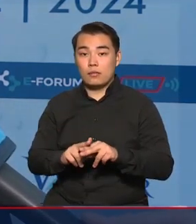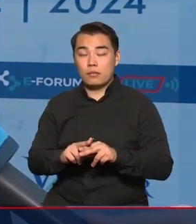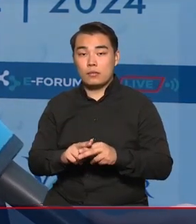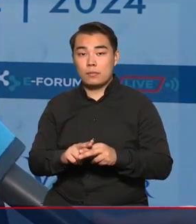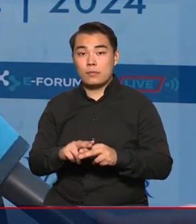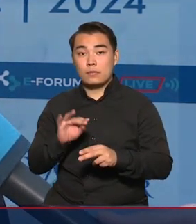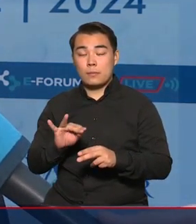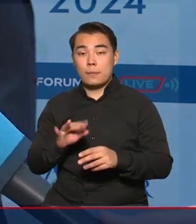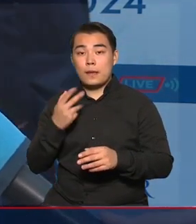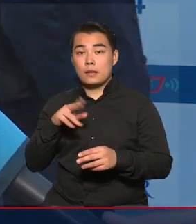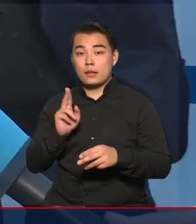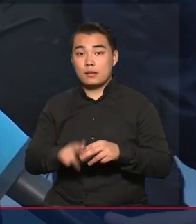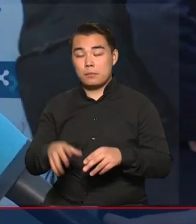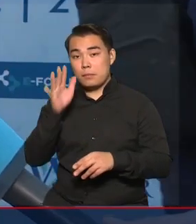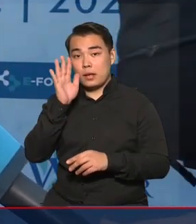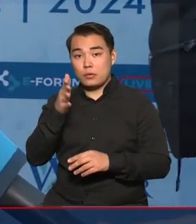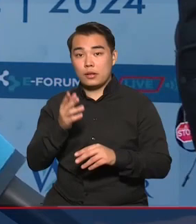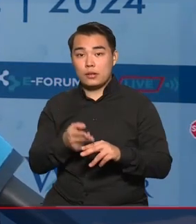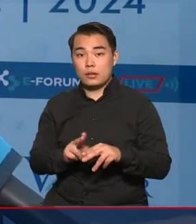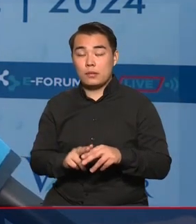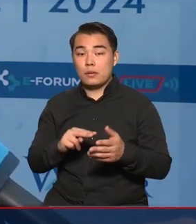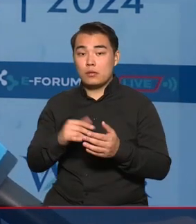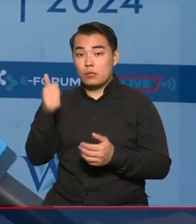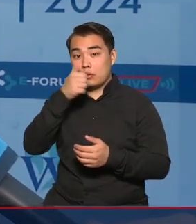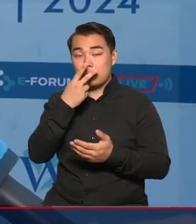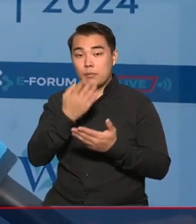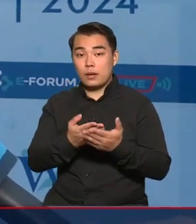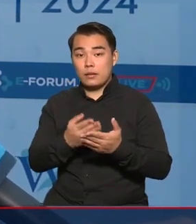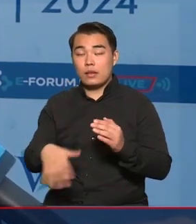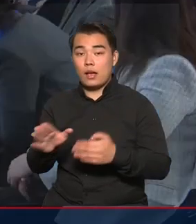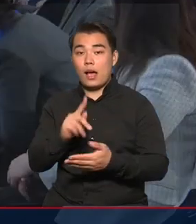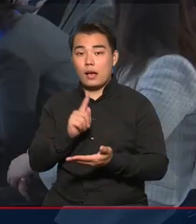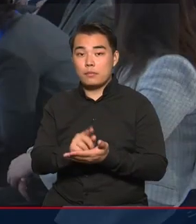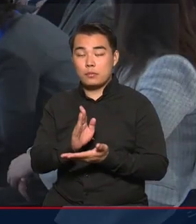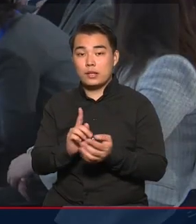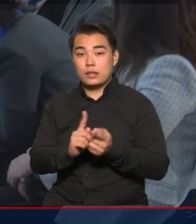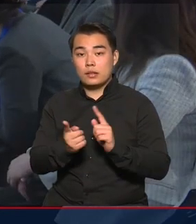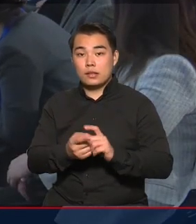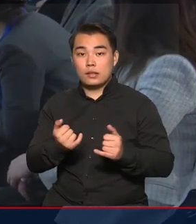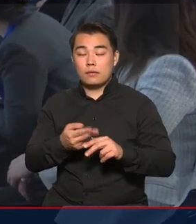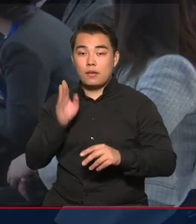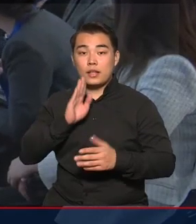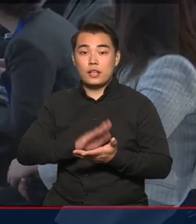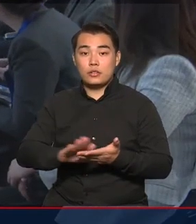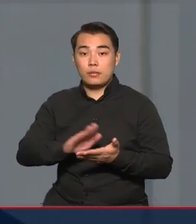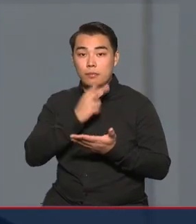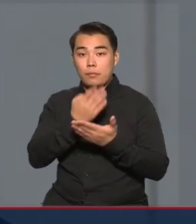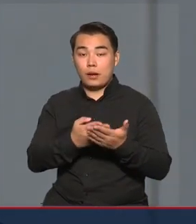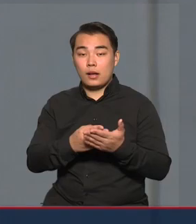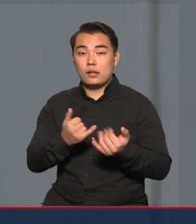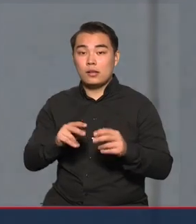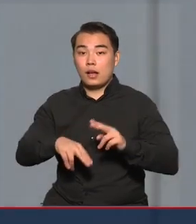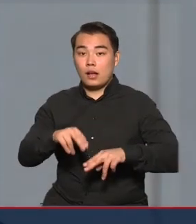инспекцияларға. Сөнген 5 жылдың ішінде оны міндетті түрде орындау. Бұл талап суды қайта тазалау құралдарын